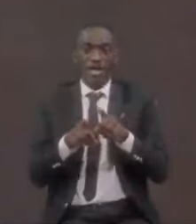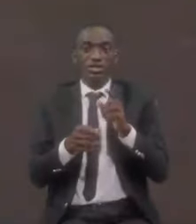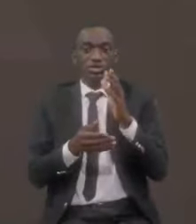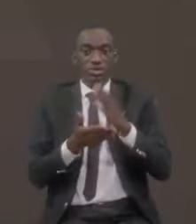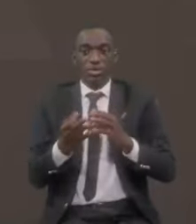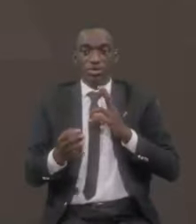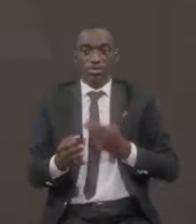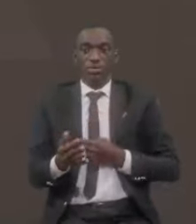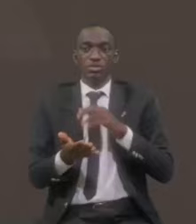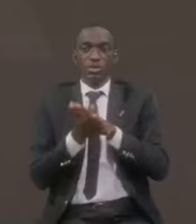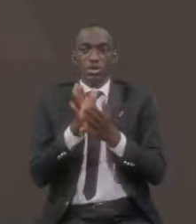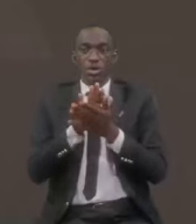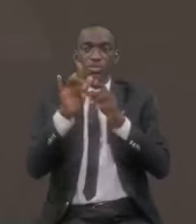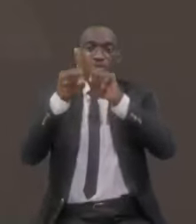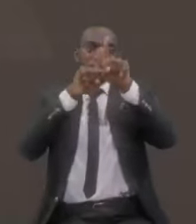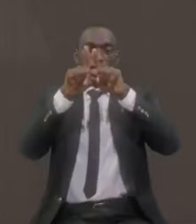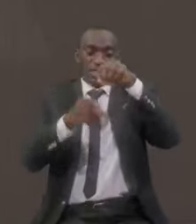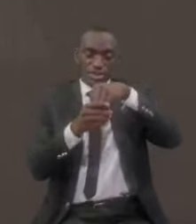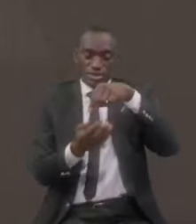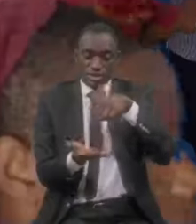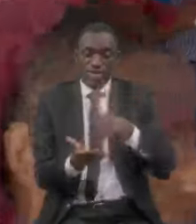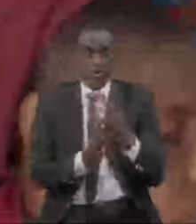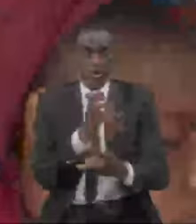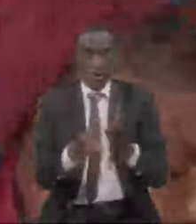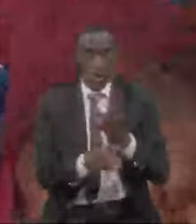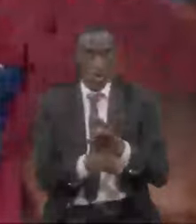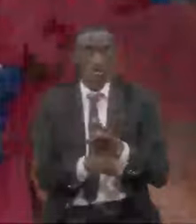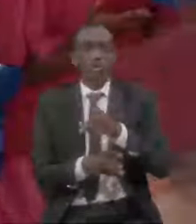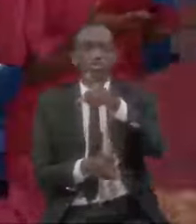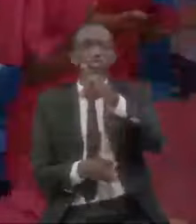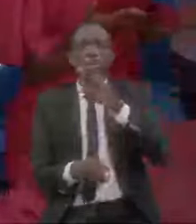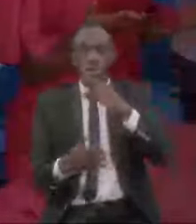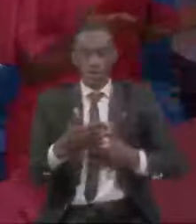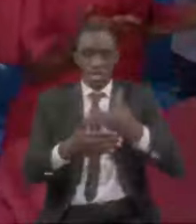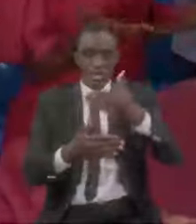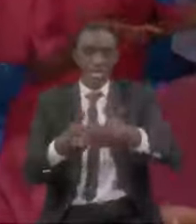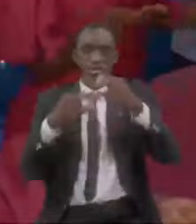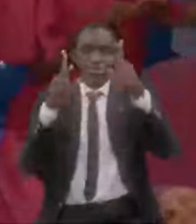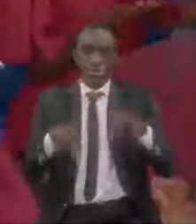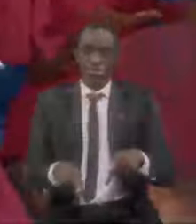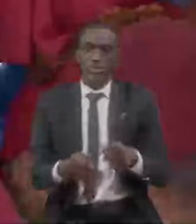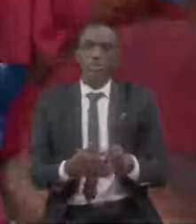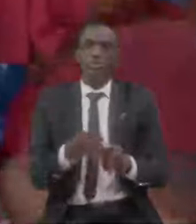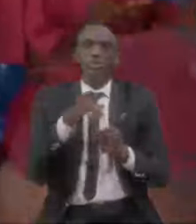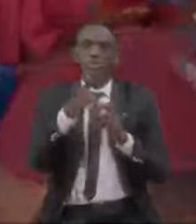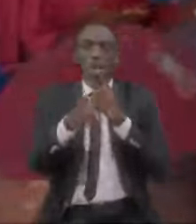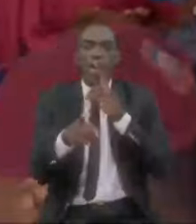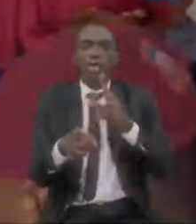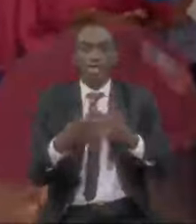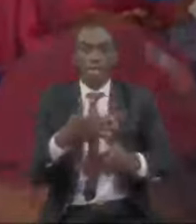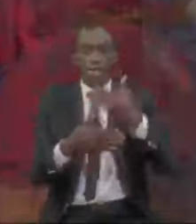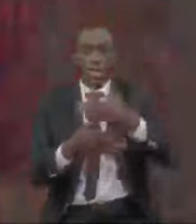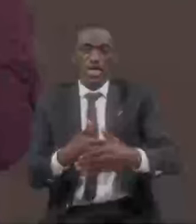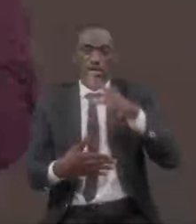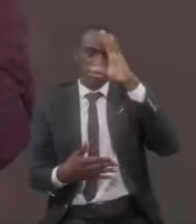monde contemporain, tu es l'étoile suivante. Tu es la femme suivante.